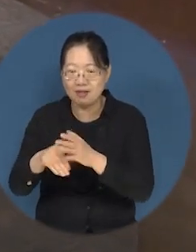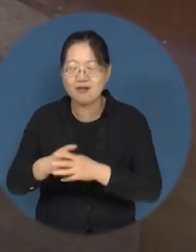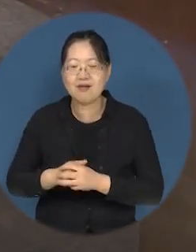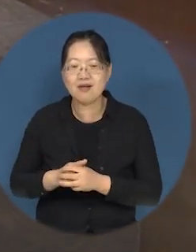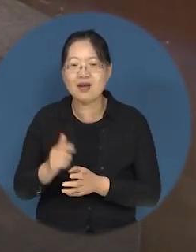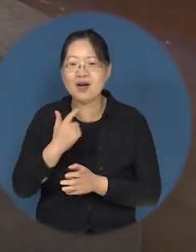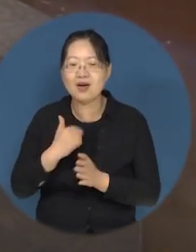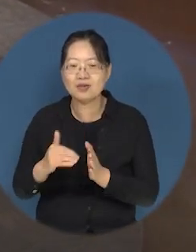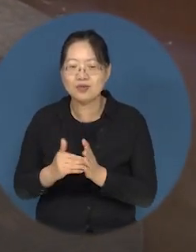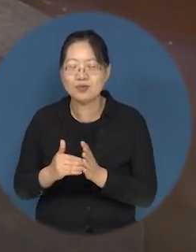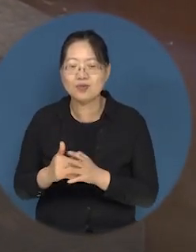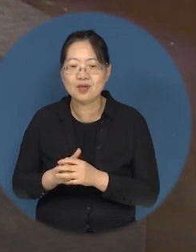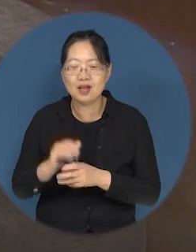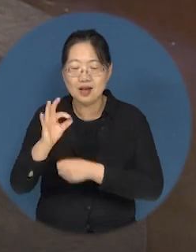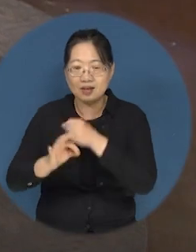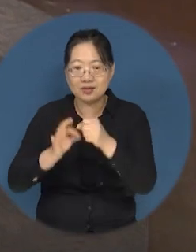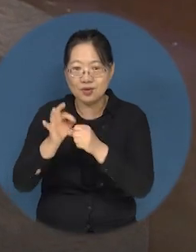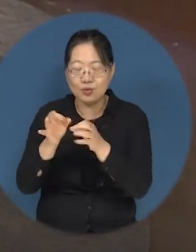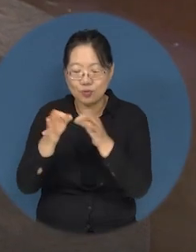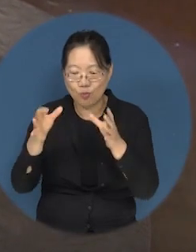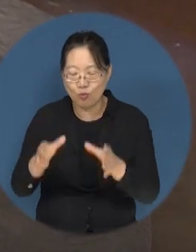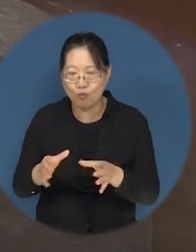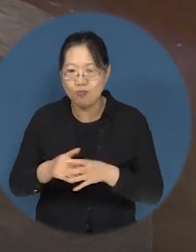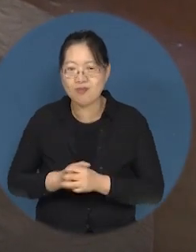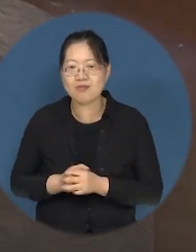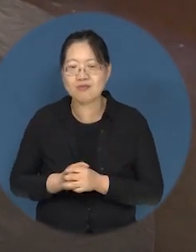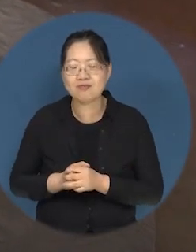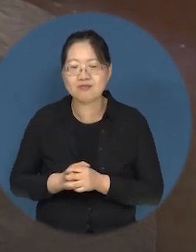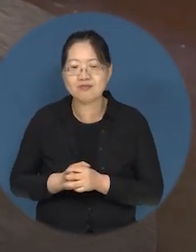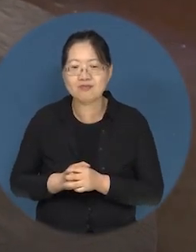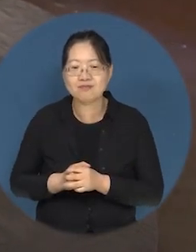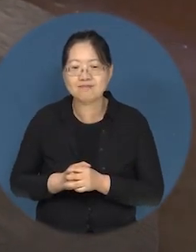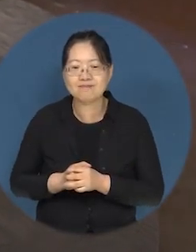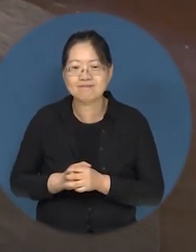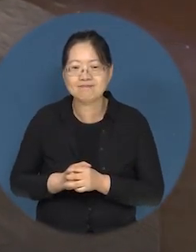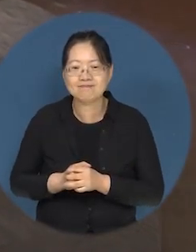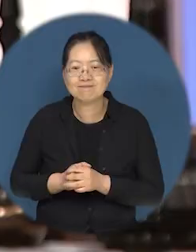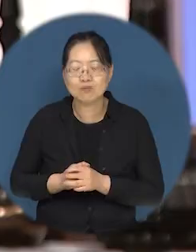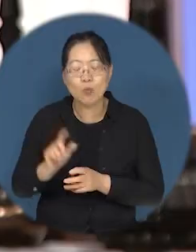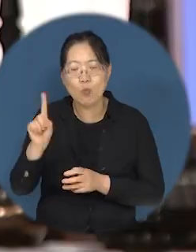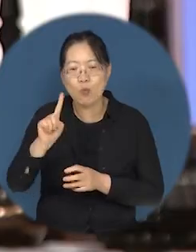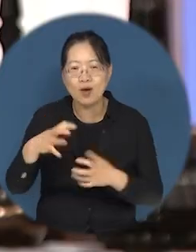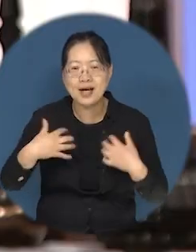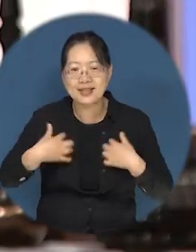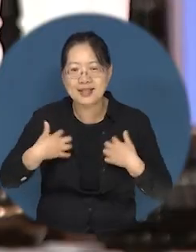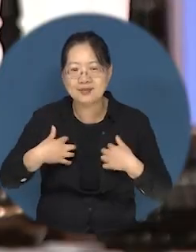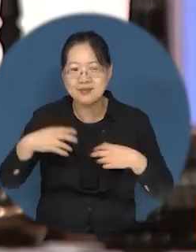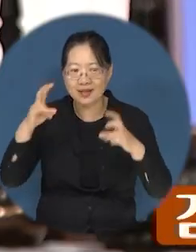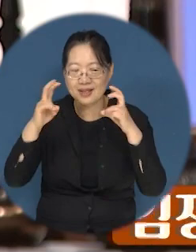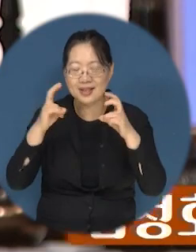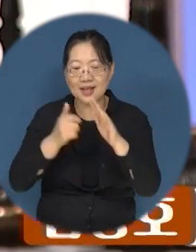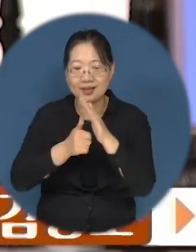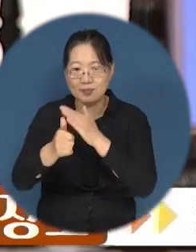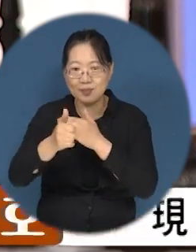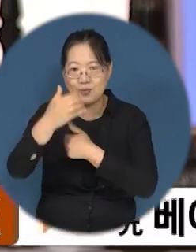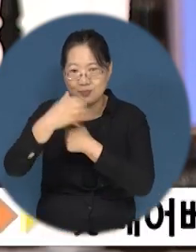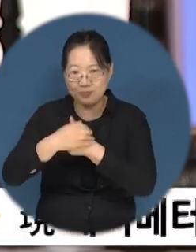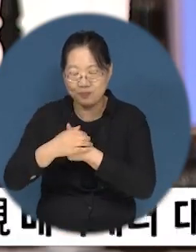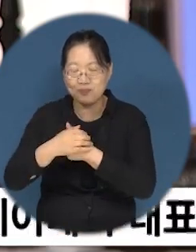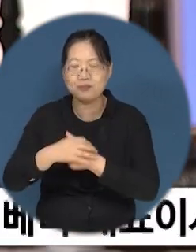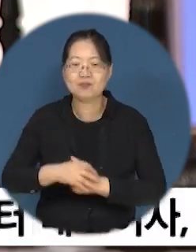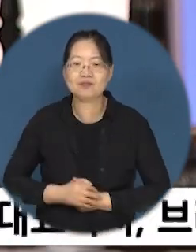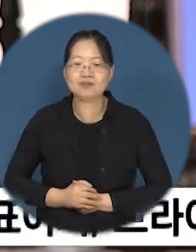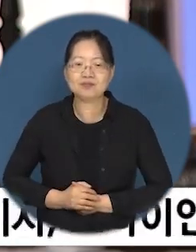했고 그러고서 이제 10년 동안 이제 리버랑 게임이라는 그 회사에 이제 대표를 하고 있었고